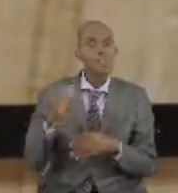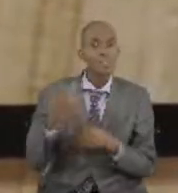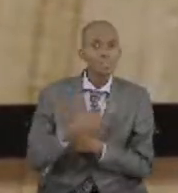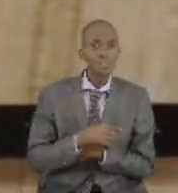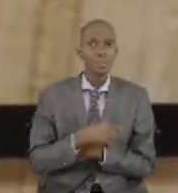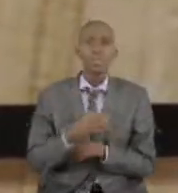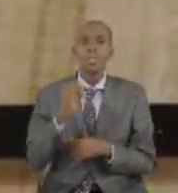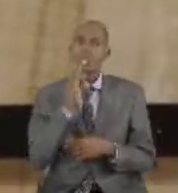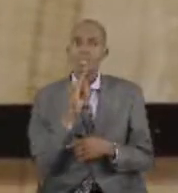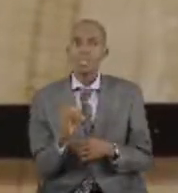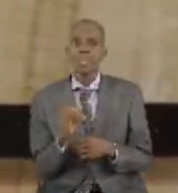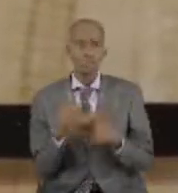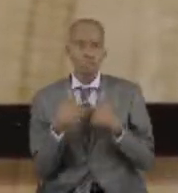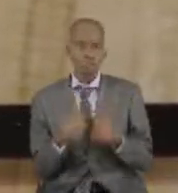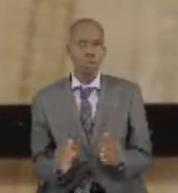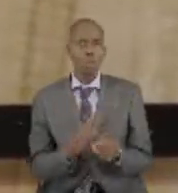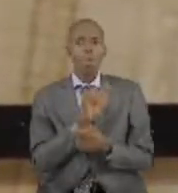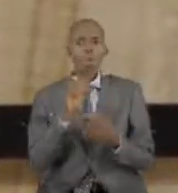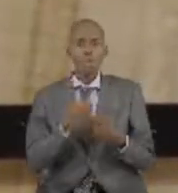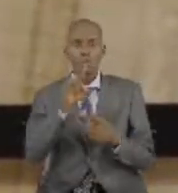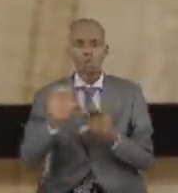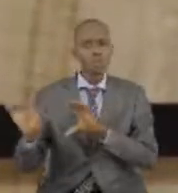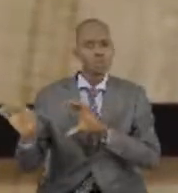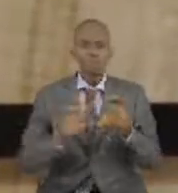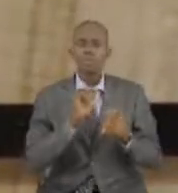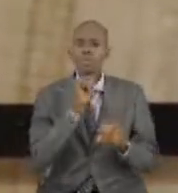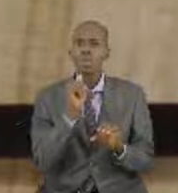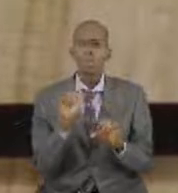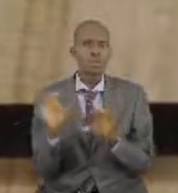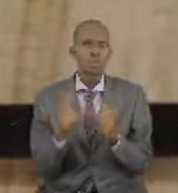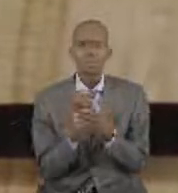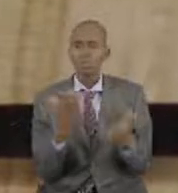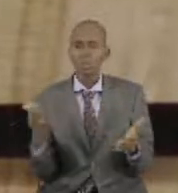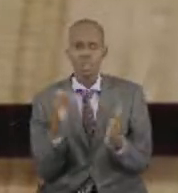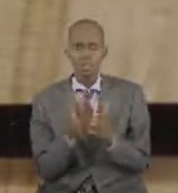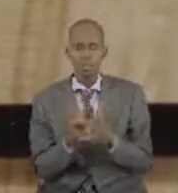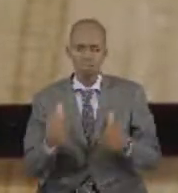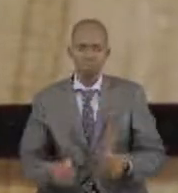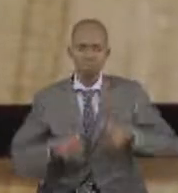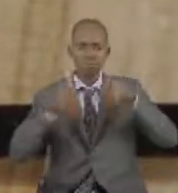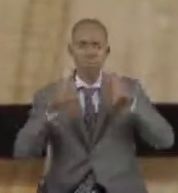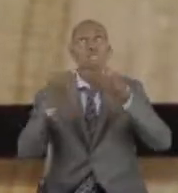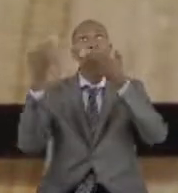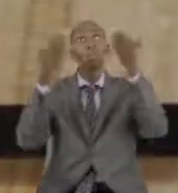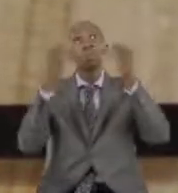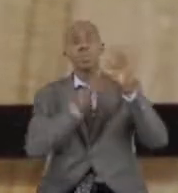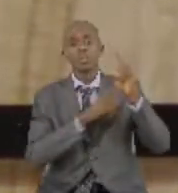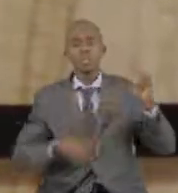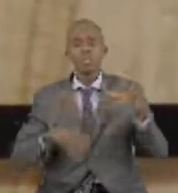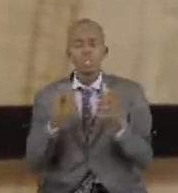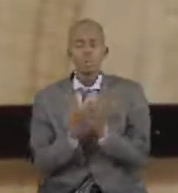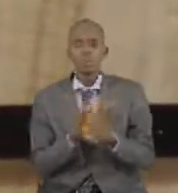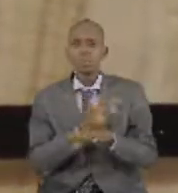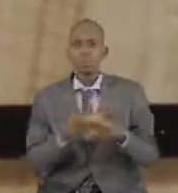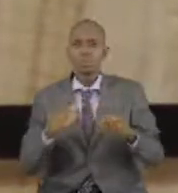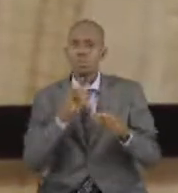est perdu. Lorsque vous ne faites rien qui fait la promotion du service du Seigneur, quelque chose qui fait